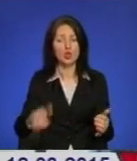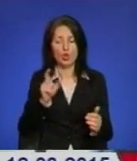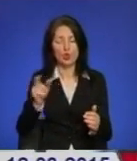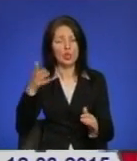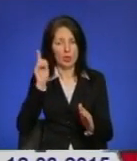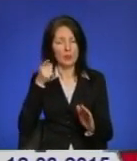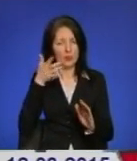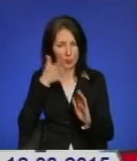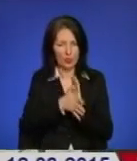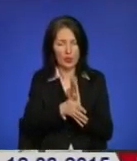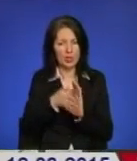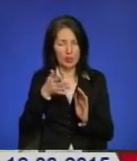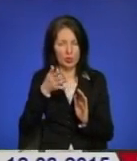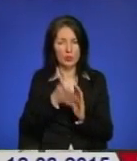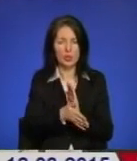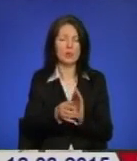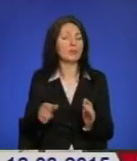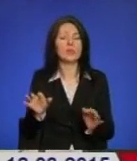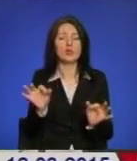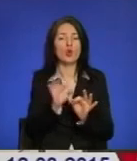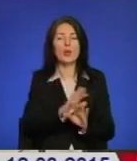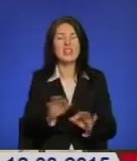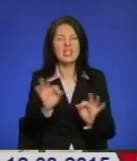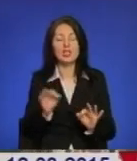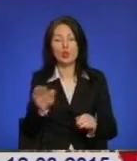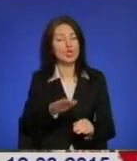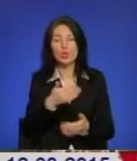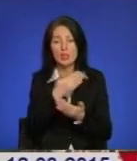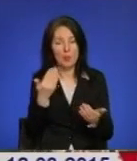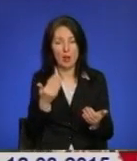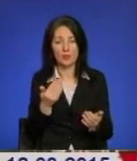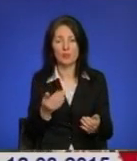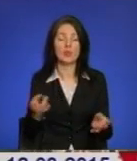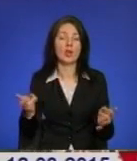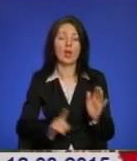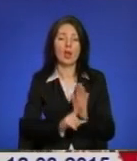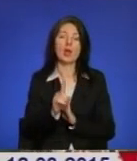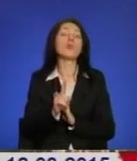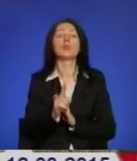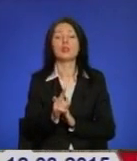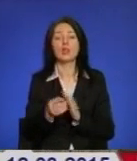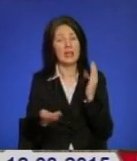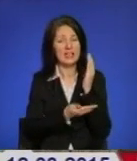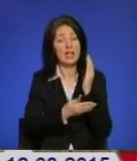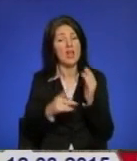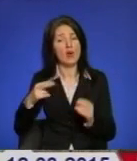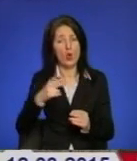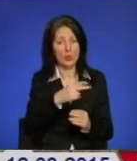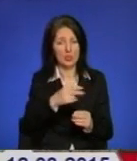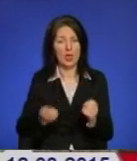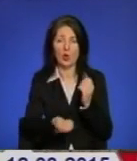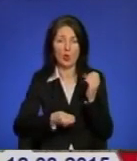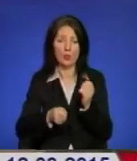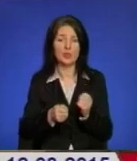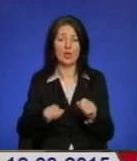нічийної території в Тернополі немає. Розпочали доводити місто до ладу із обрізки дерев. Попри різне ставлення тернополян,